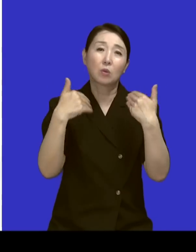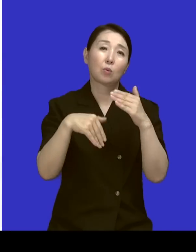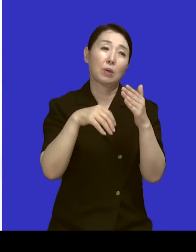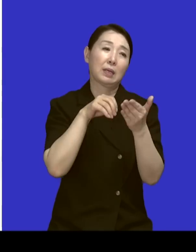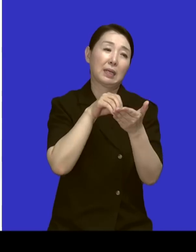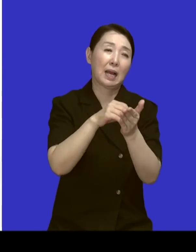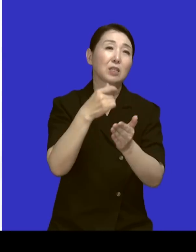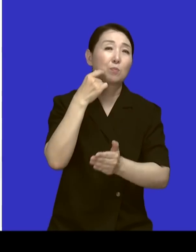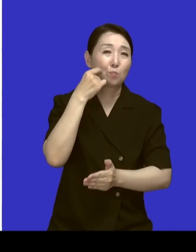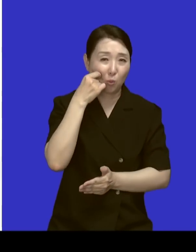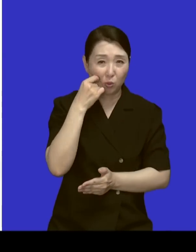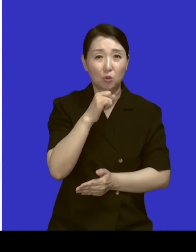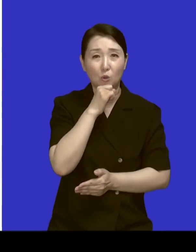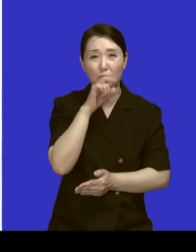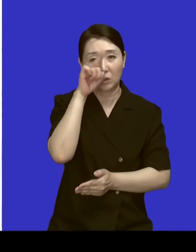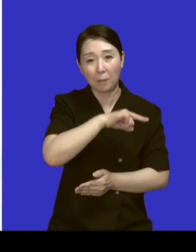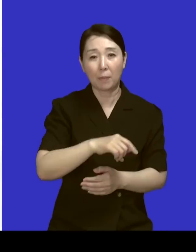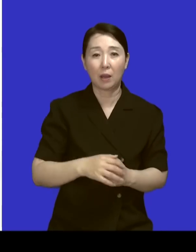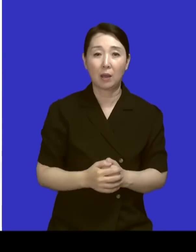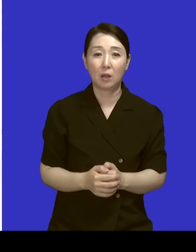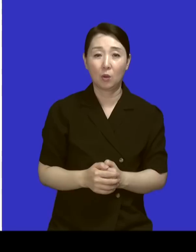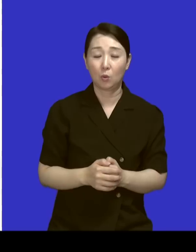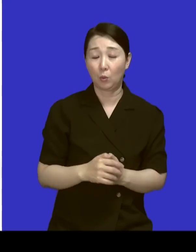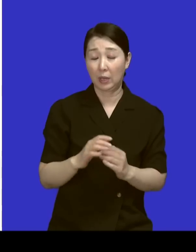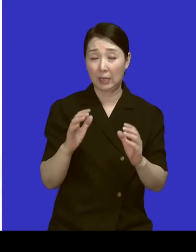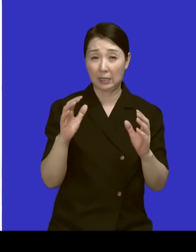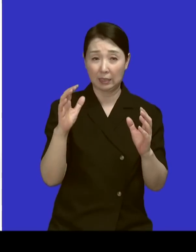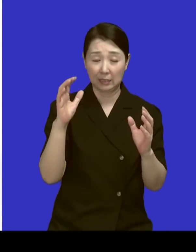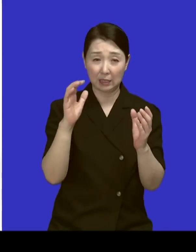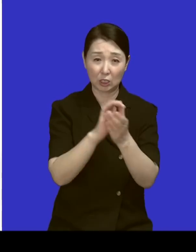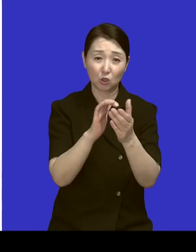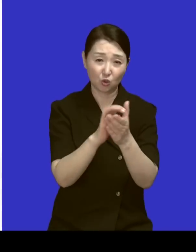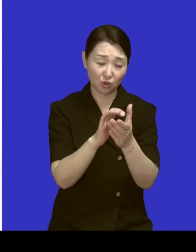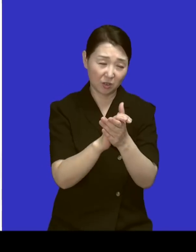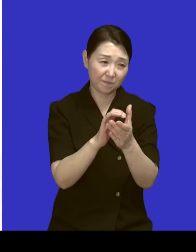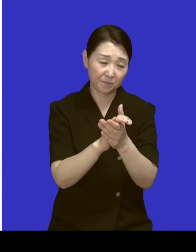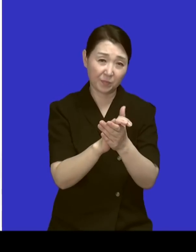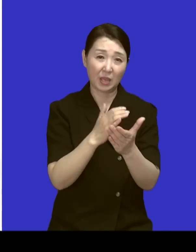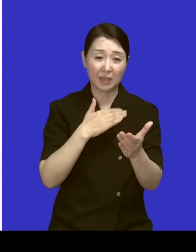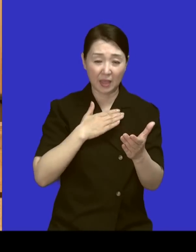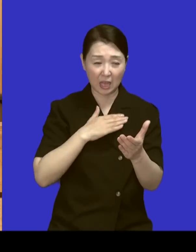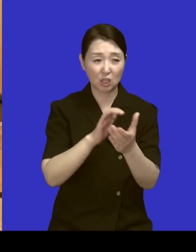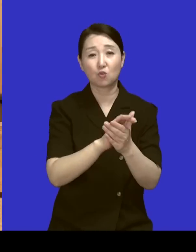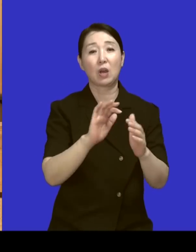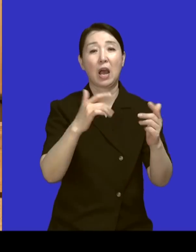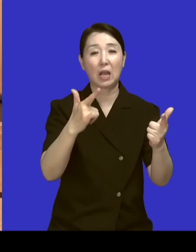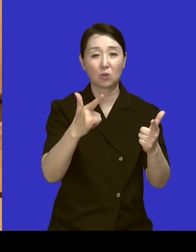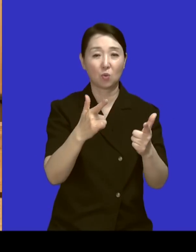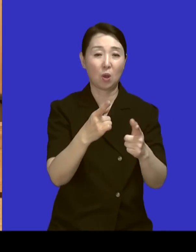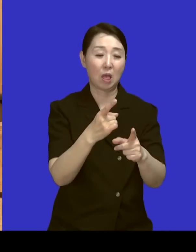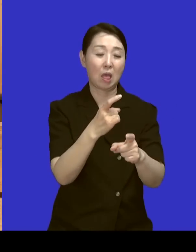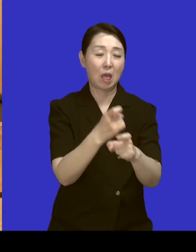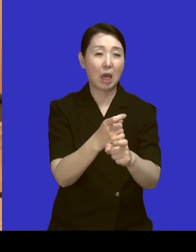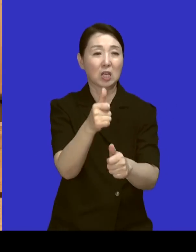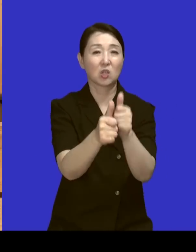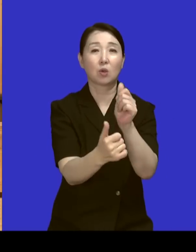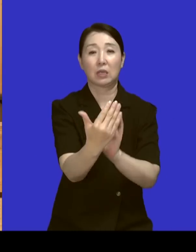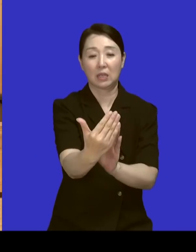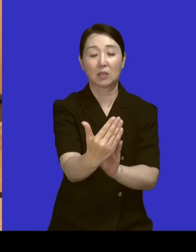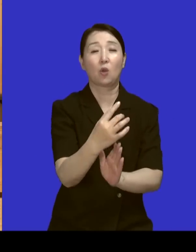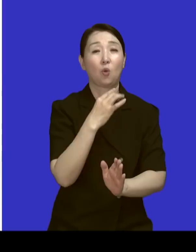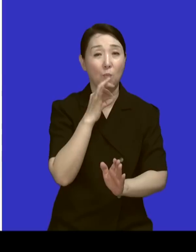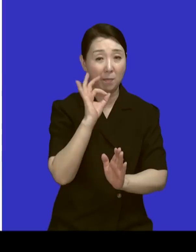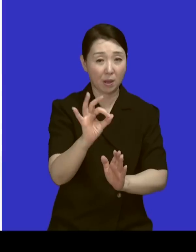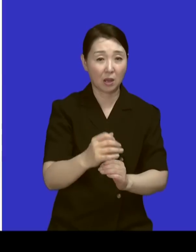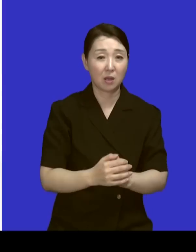다잡고 아이들을 더 이상 친구가 아니라 내가 꺾어서 이겨내야 될 대상으로 바라봤어요. 예. 그래서 저보다 공부를 더 잘하는